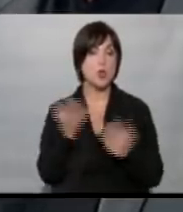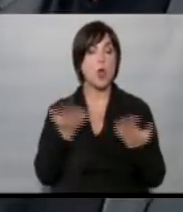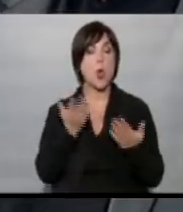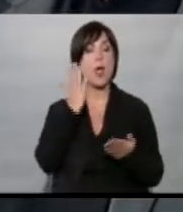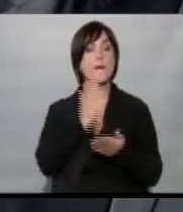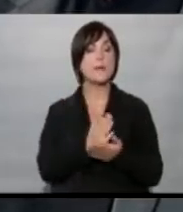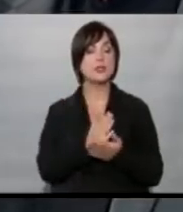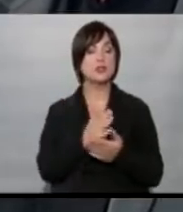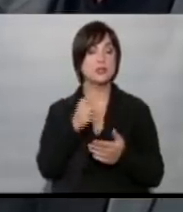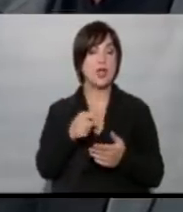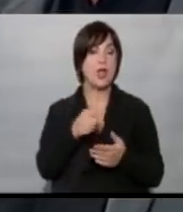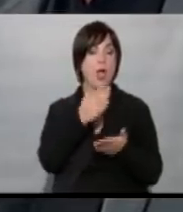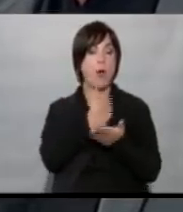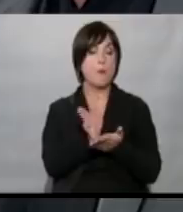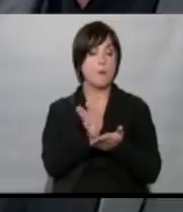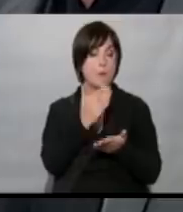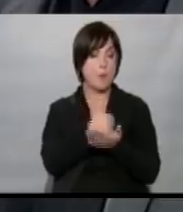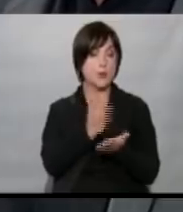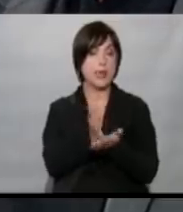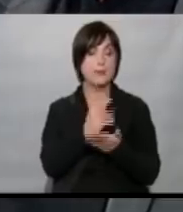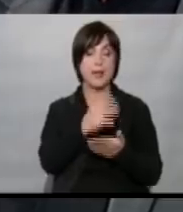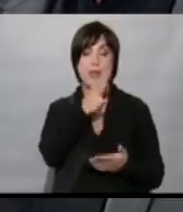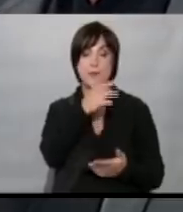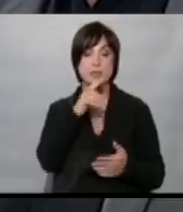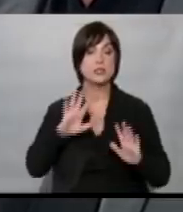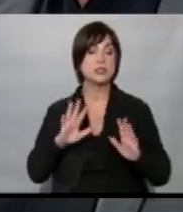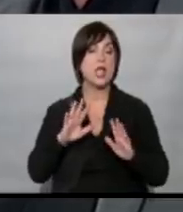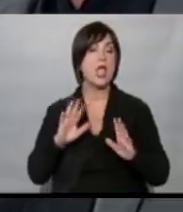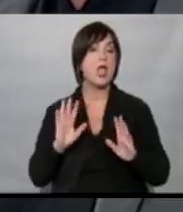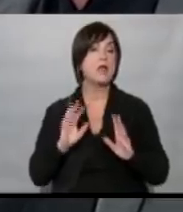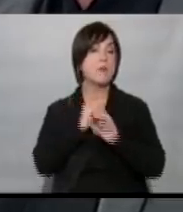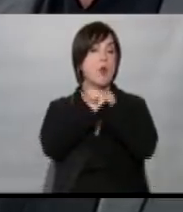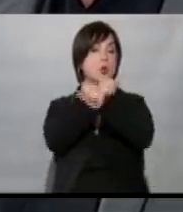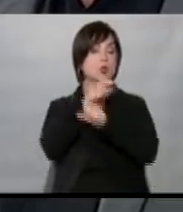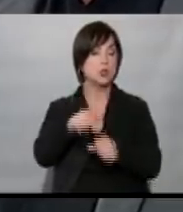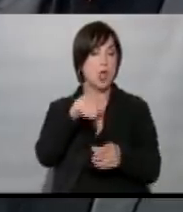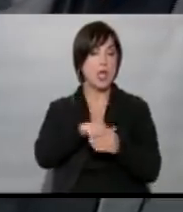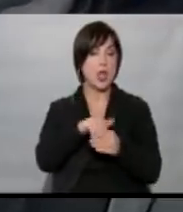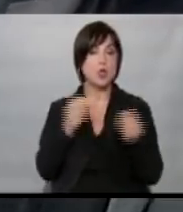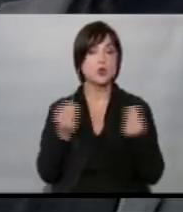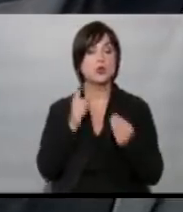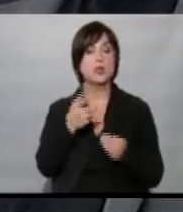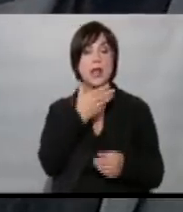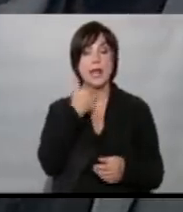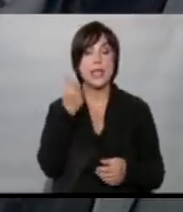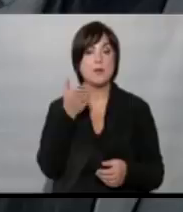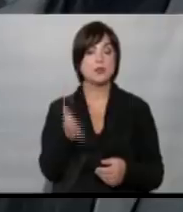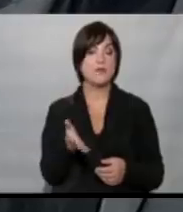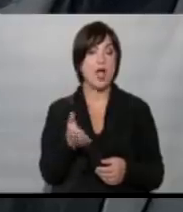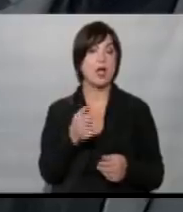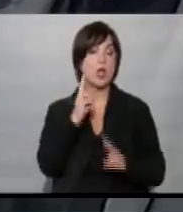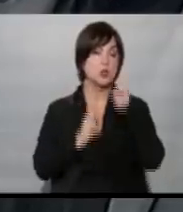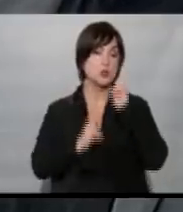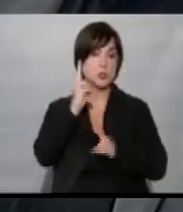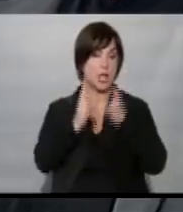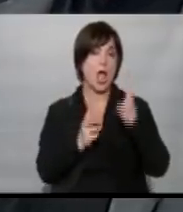беше етничко-територијалната поделба на Македонија, се бойкотираше тој референдум? Зошто тогаш немаше вака некој панел да каже